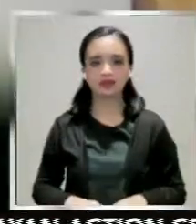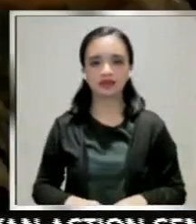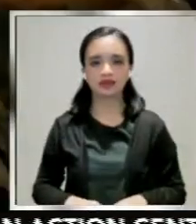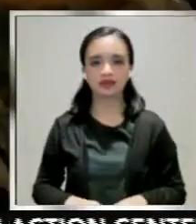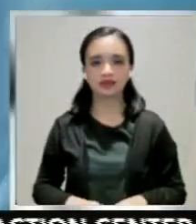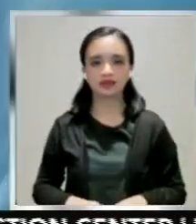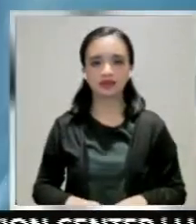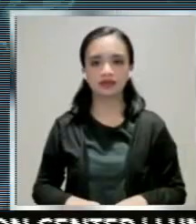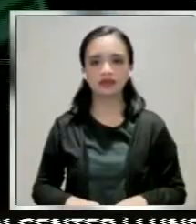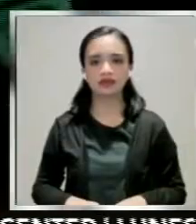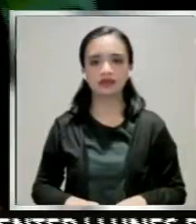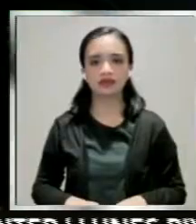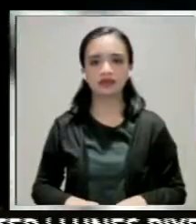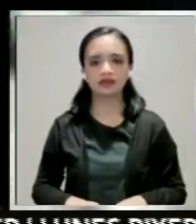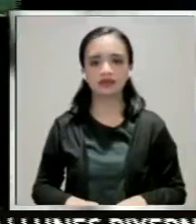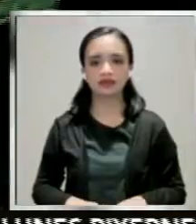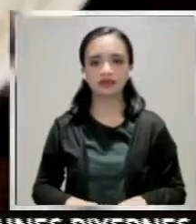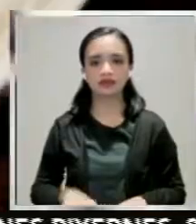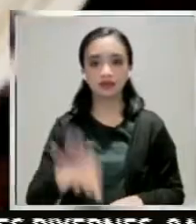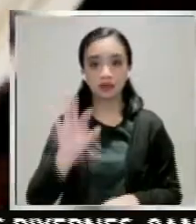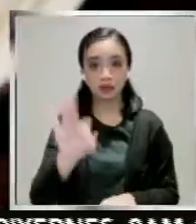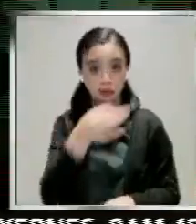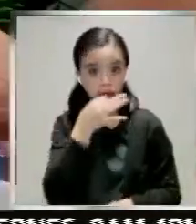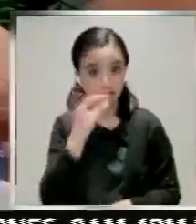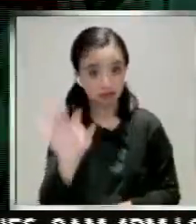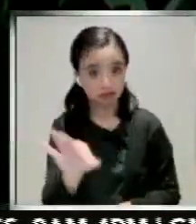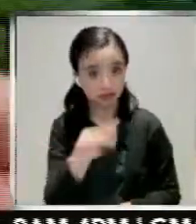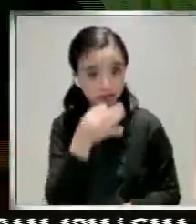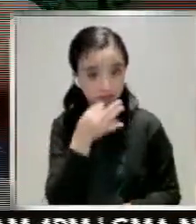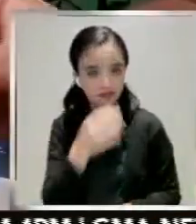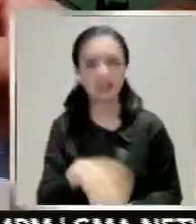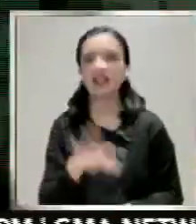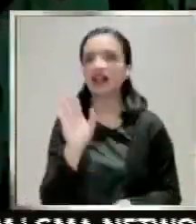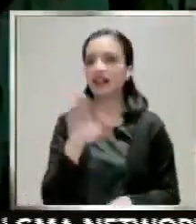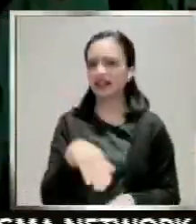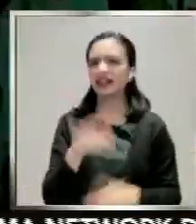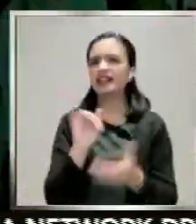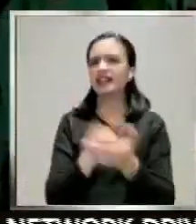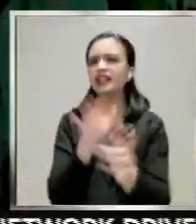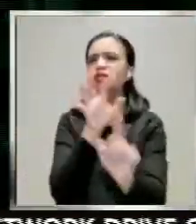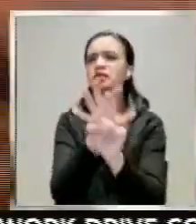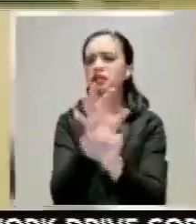pika kamo ab Patok sa ating mga Pinoy